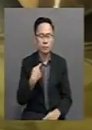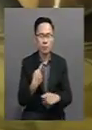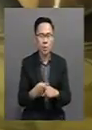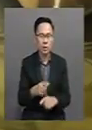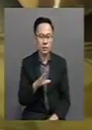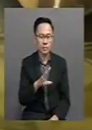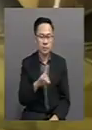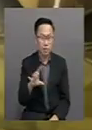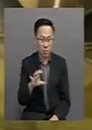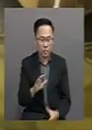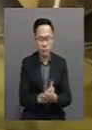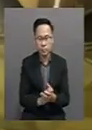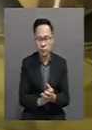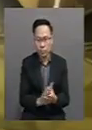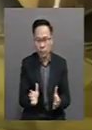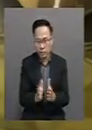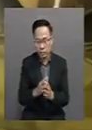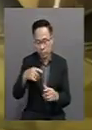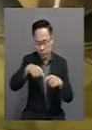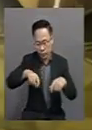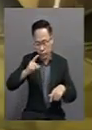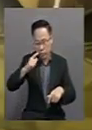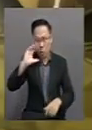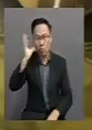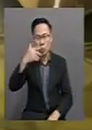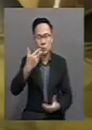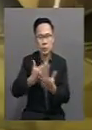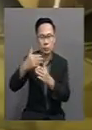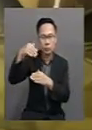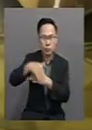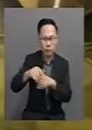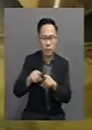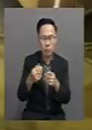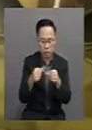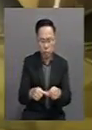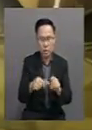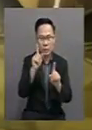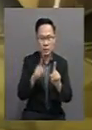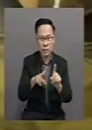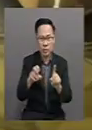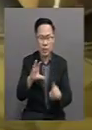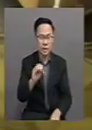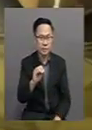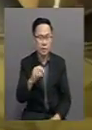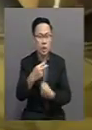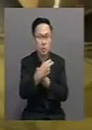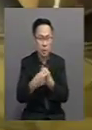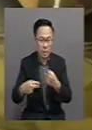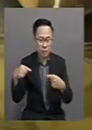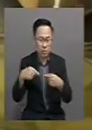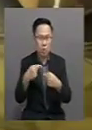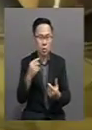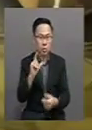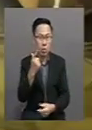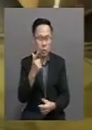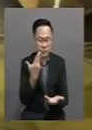วกได้ค่ะแต่ว่าราคาทองคำโลกนะคะกับย่อตัวลงมาค่ะก็ไปอยู่ที่1,254เหรียญต่อทอยออนซ์ค่ะ